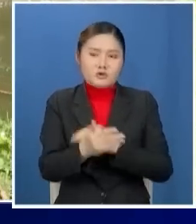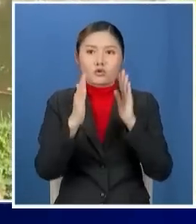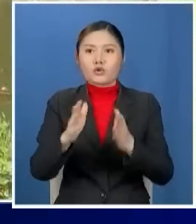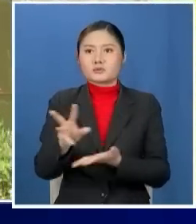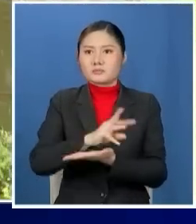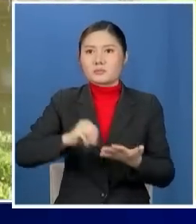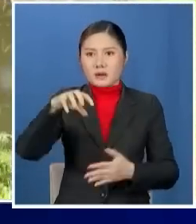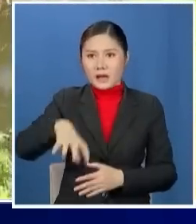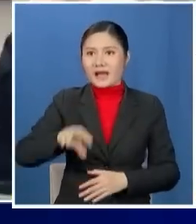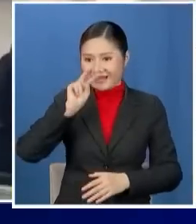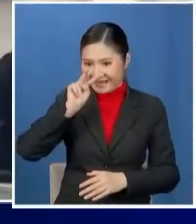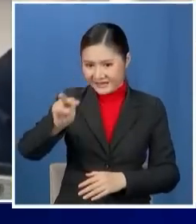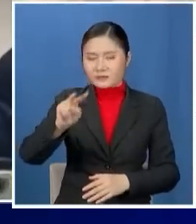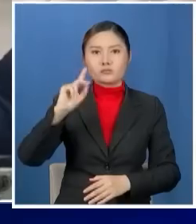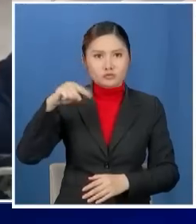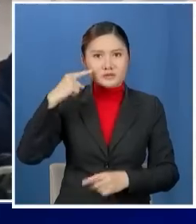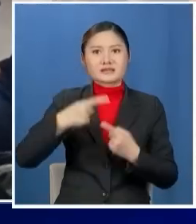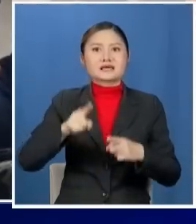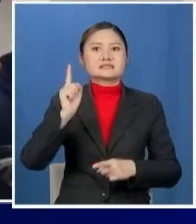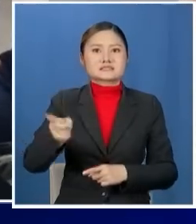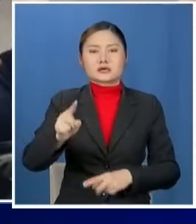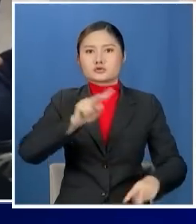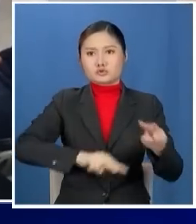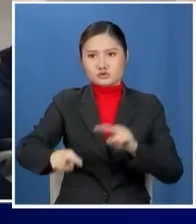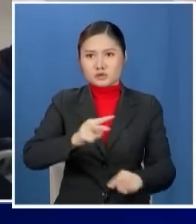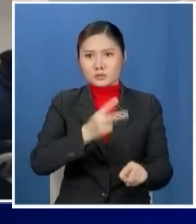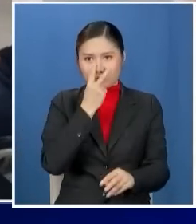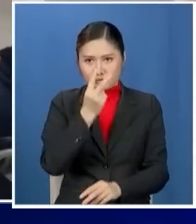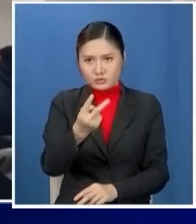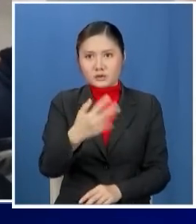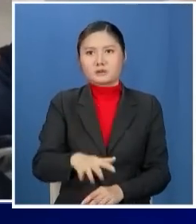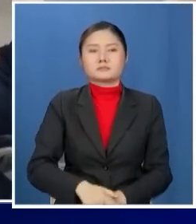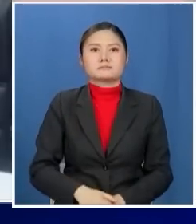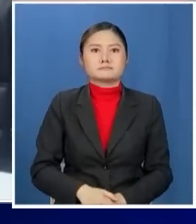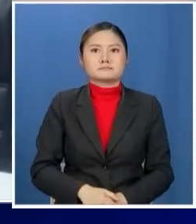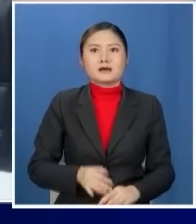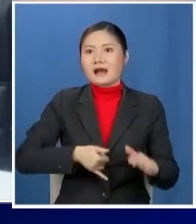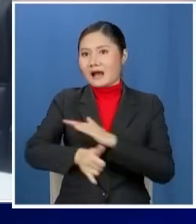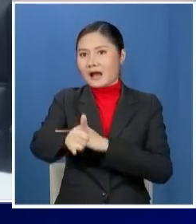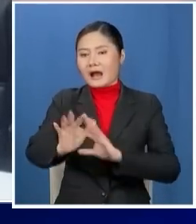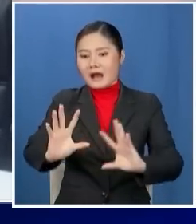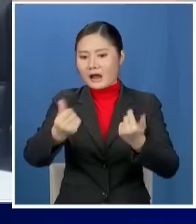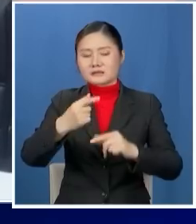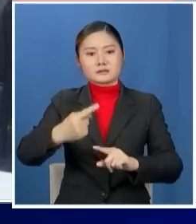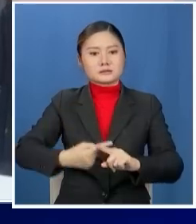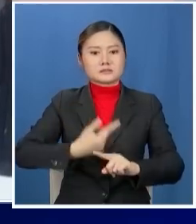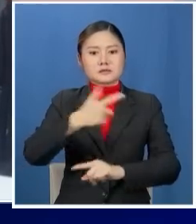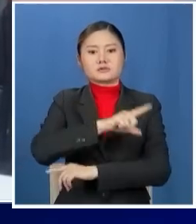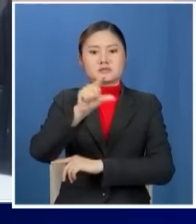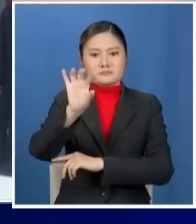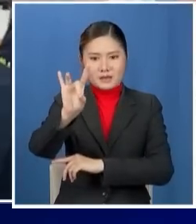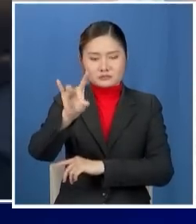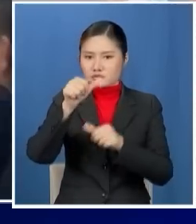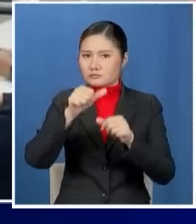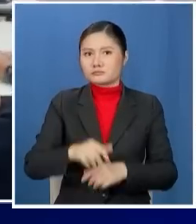นที่มหาวิทยาลัยบอกว่ายังเห็นเธอแต่จริงๆแล้วไปตรวจสอบครับว่าเธอหายตัวไปตั้งแต่28มีนาค